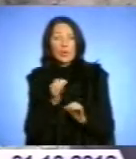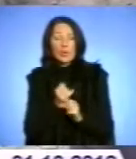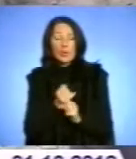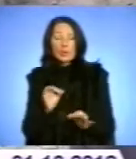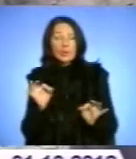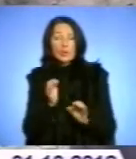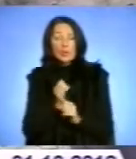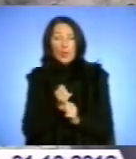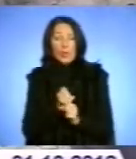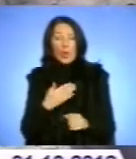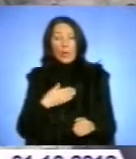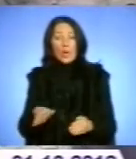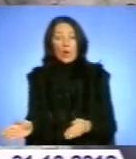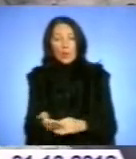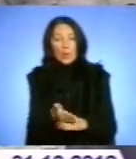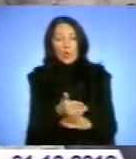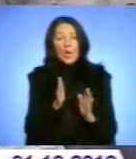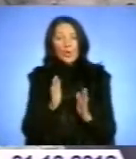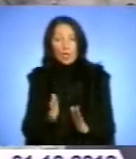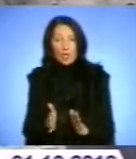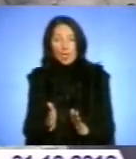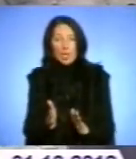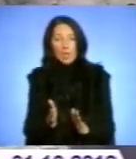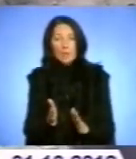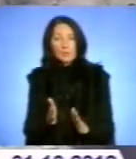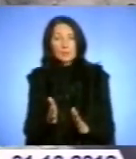ними нічого. Ми прибираємо тільки